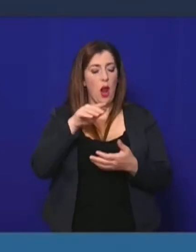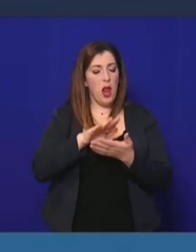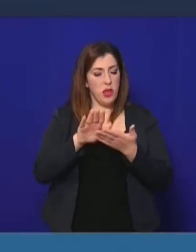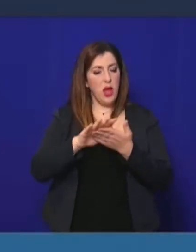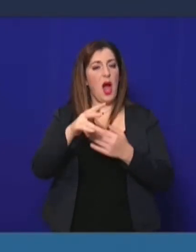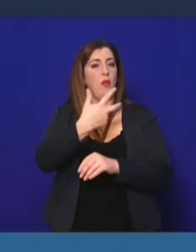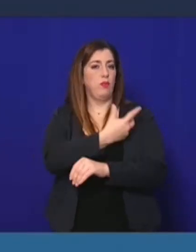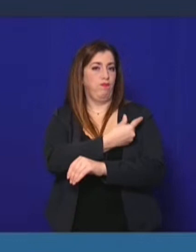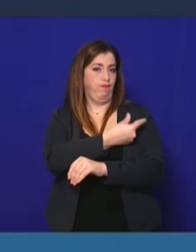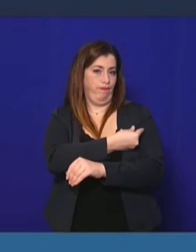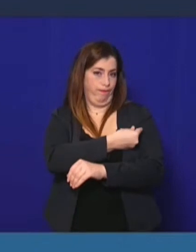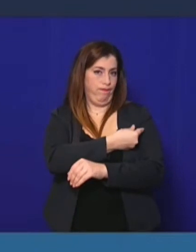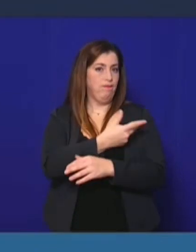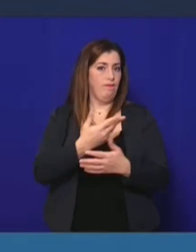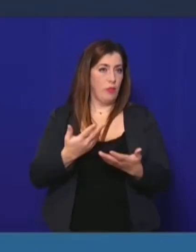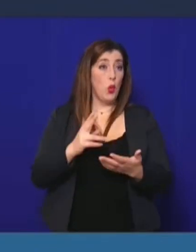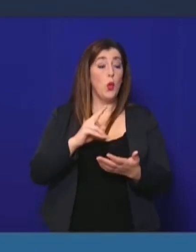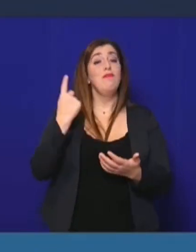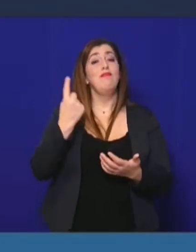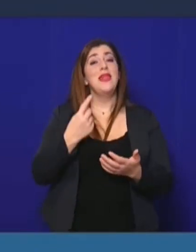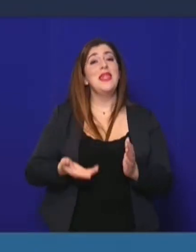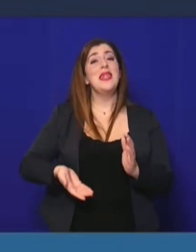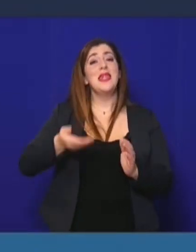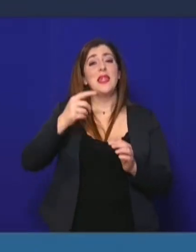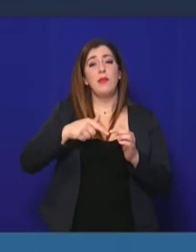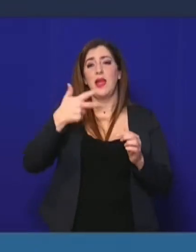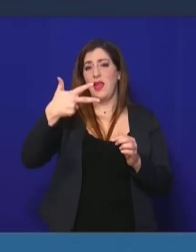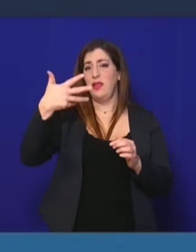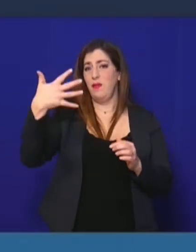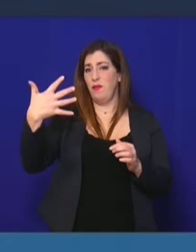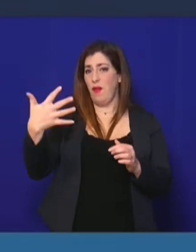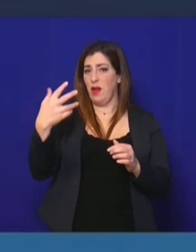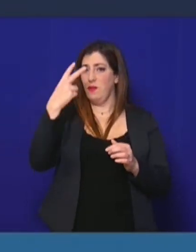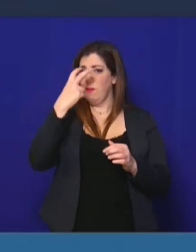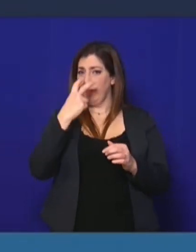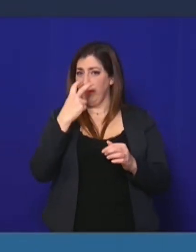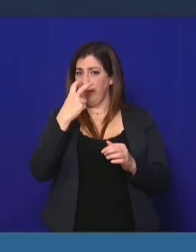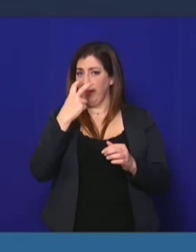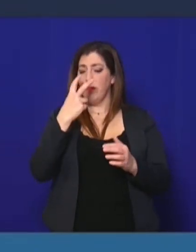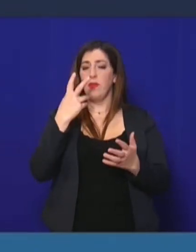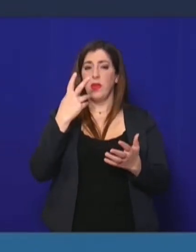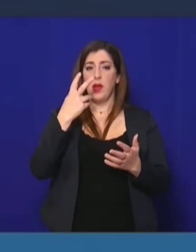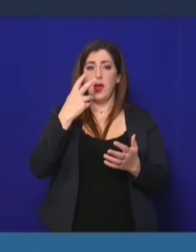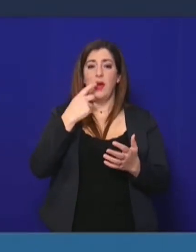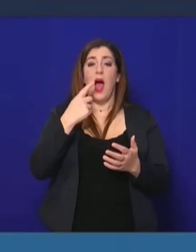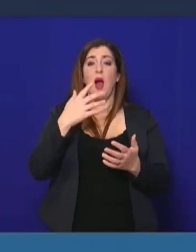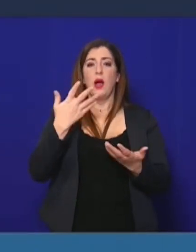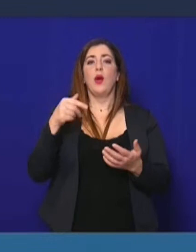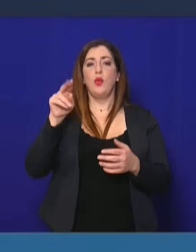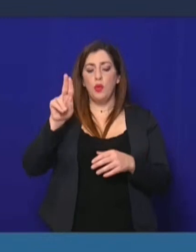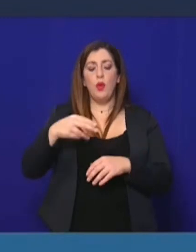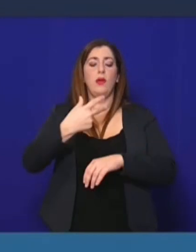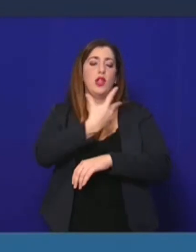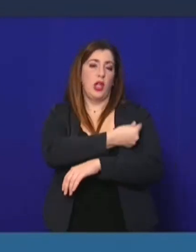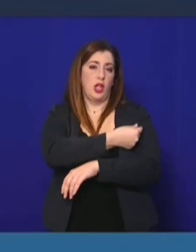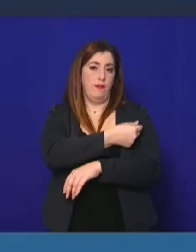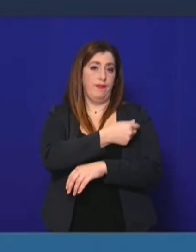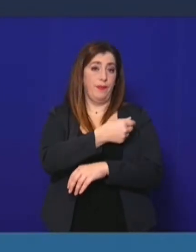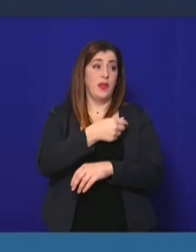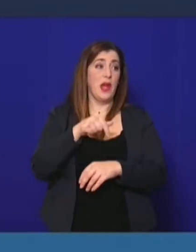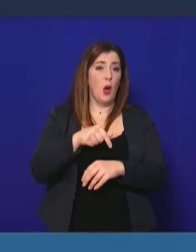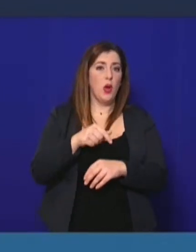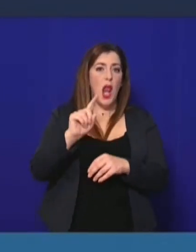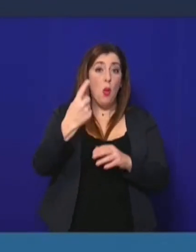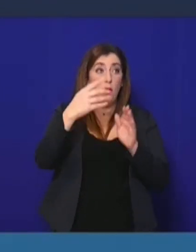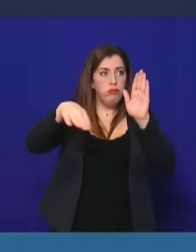allura dawn l-ammont ta' nies aħna qegħdin nilħu dan il-cohort kollu. Sakemm inti ħatlaħaq il-dawn kollha jiddependi minn ħafna fatturi